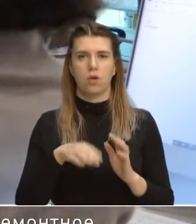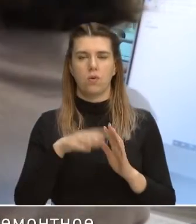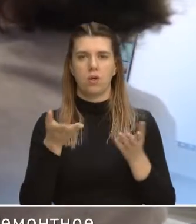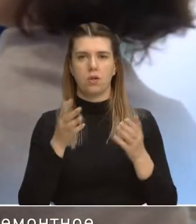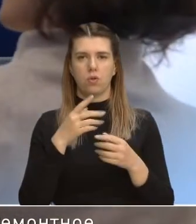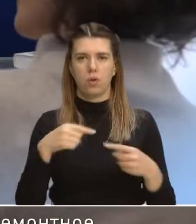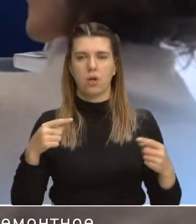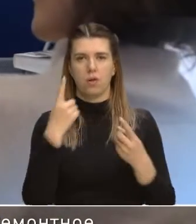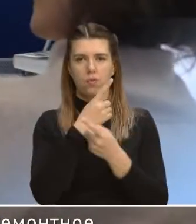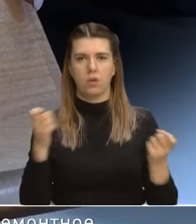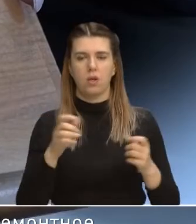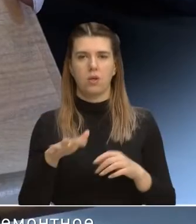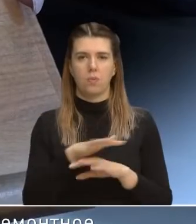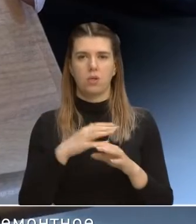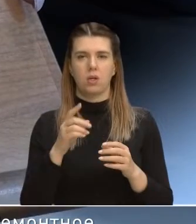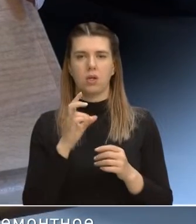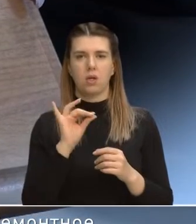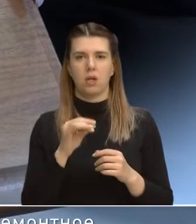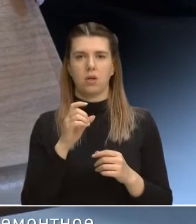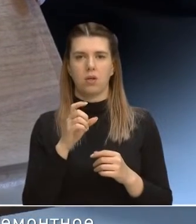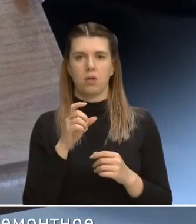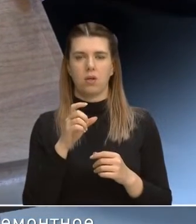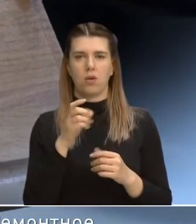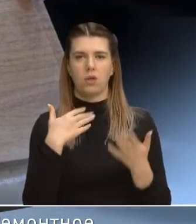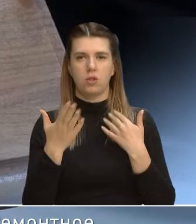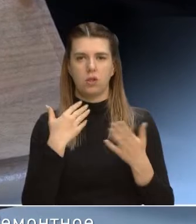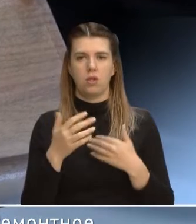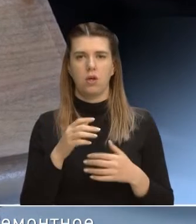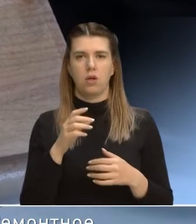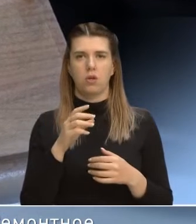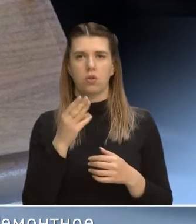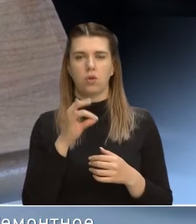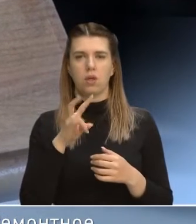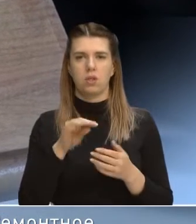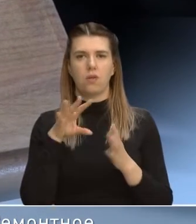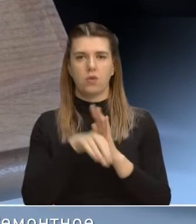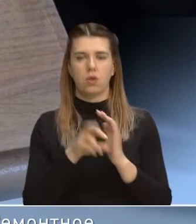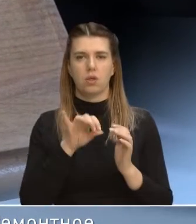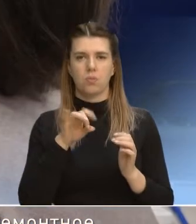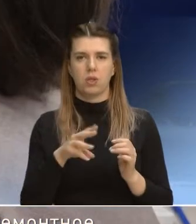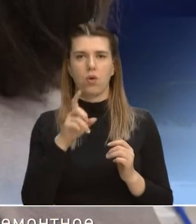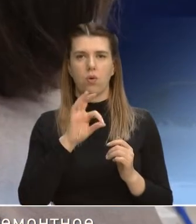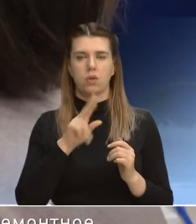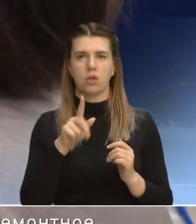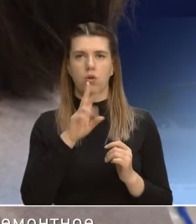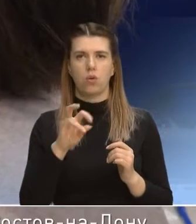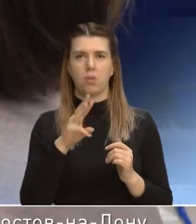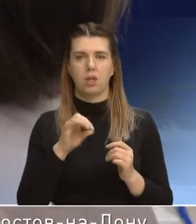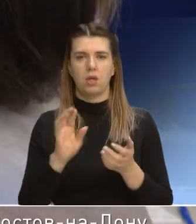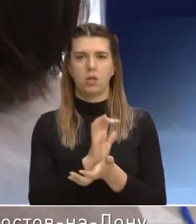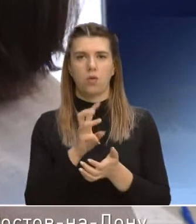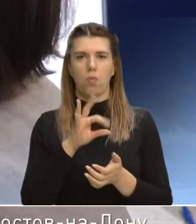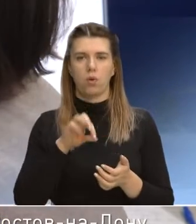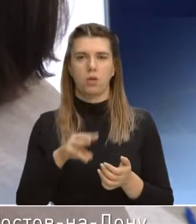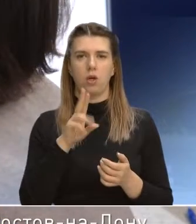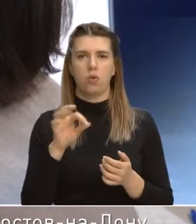лучше остальных освещает вопросы межнациональных и этноконфессиональных отношений. В шорт-лист вошли корреспонденты холдинга «Дон Медиа», газеты